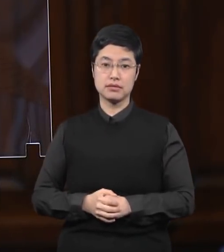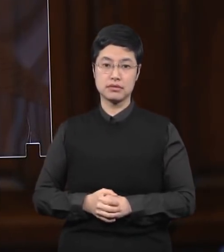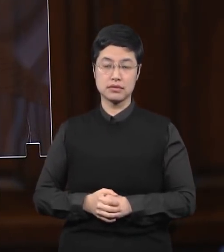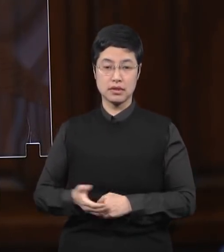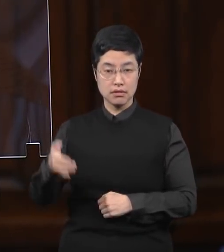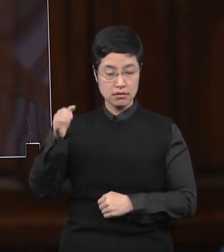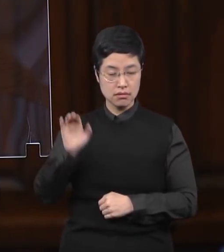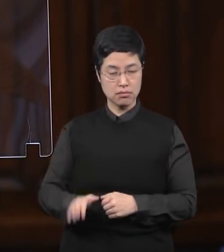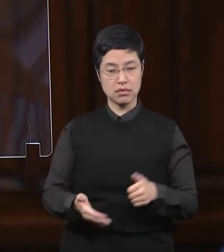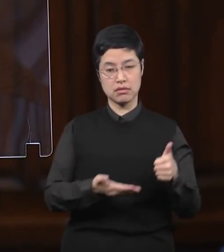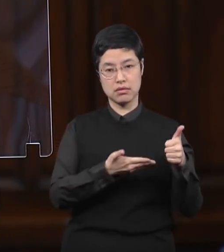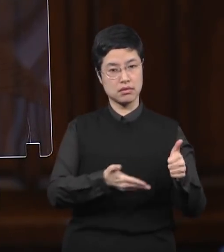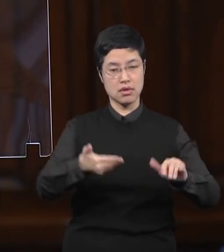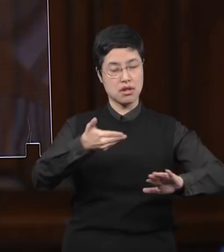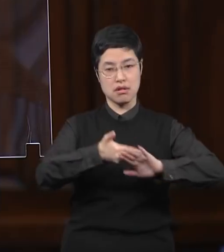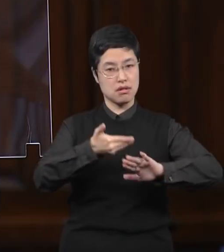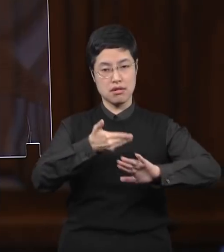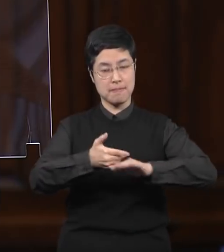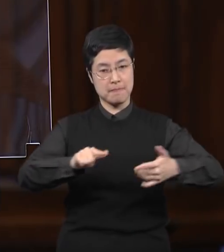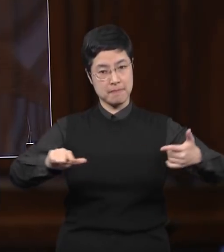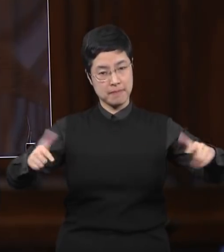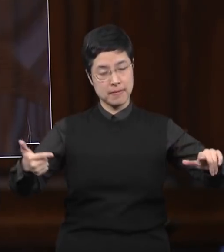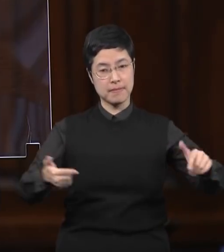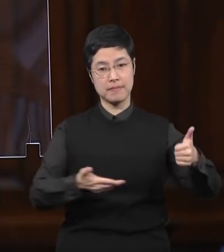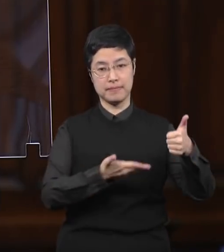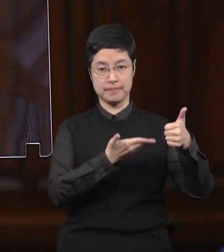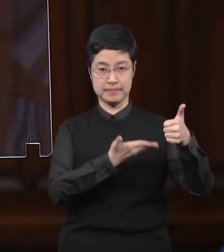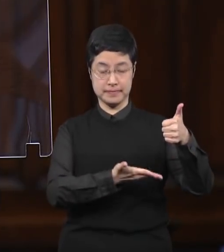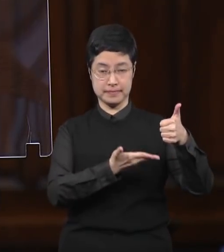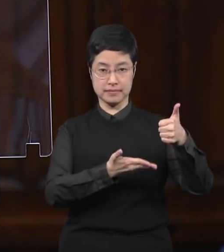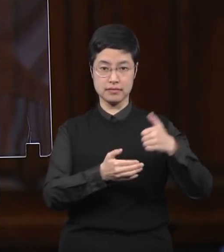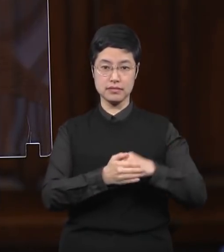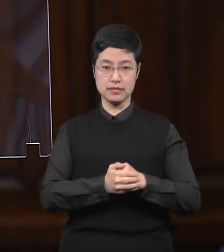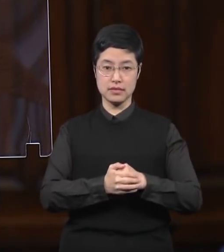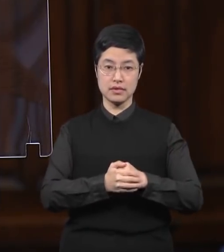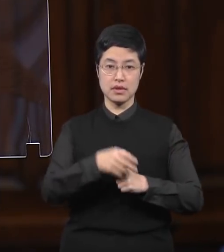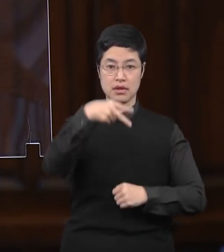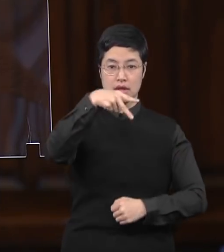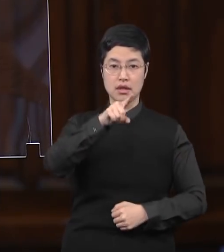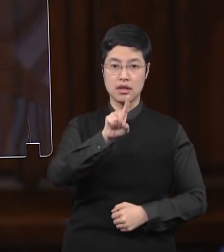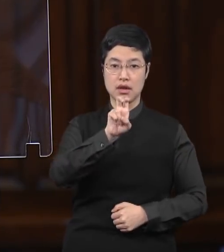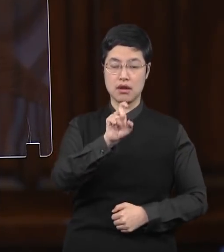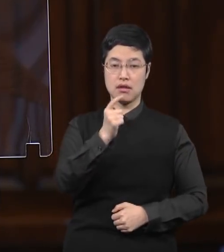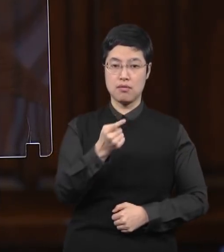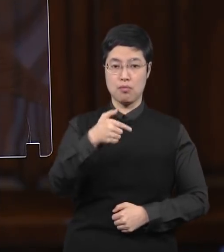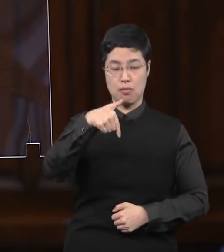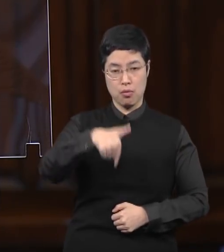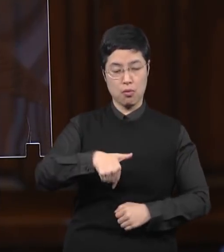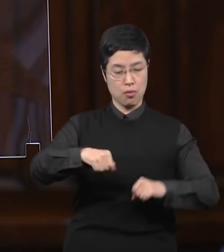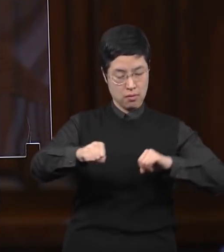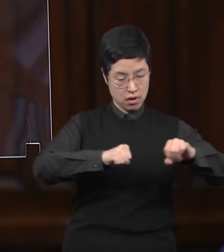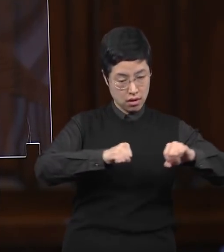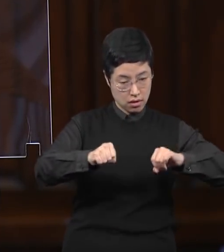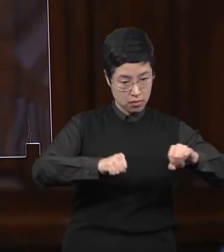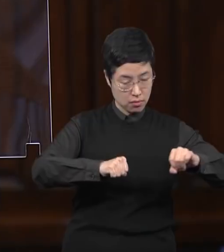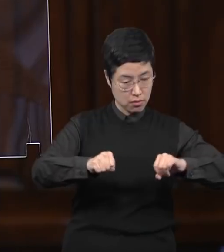이런 것과 너무 거리가 먼 주기형님께서는 사목활동을